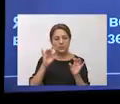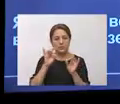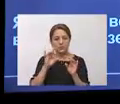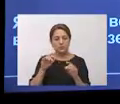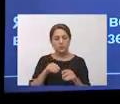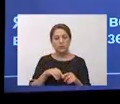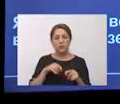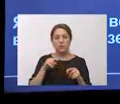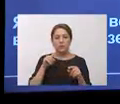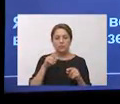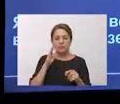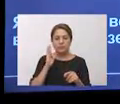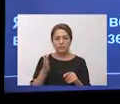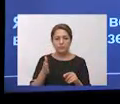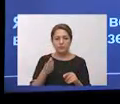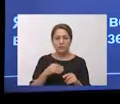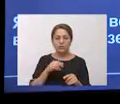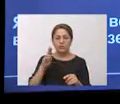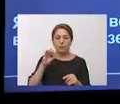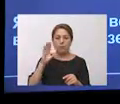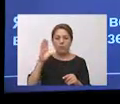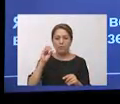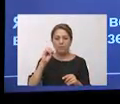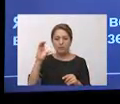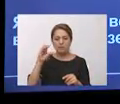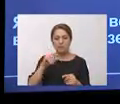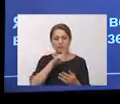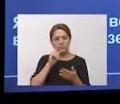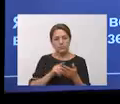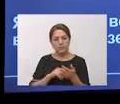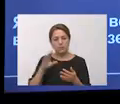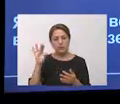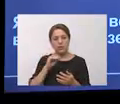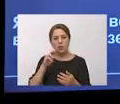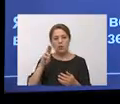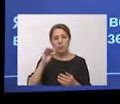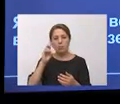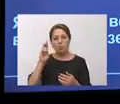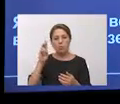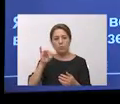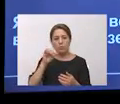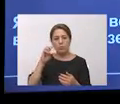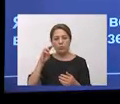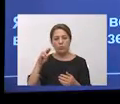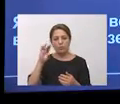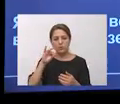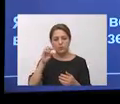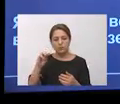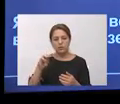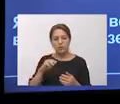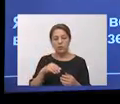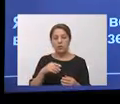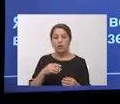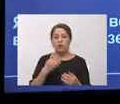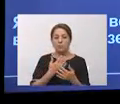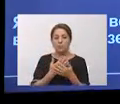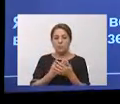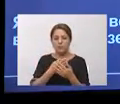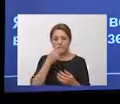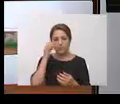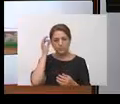высказывания предложения бывают повествовательные, вопросительные и побудительные. Давайте рассмотрим примеры и вспомним.